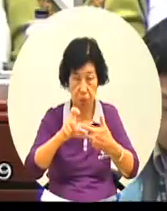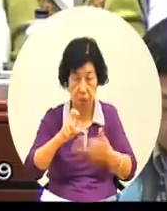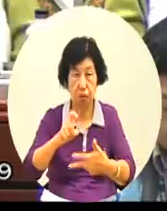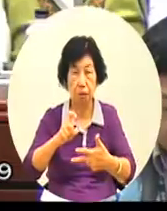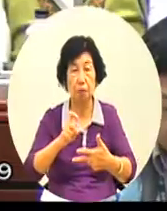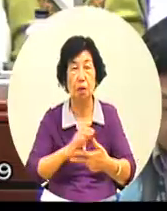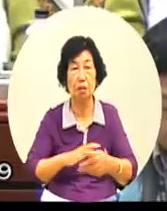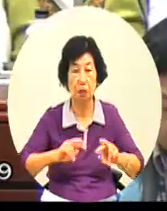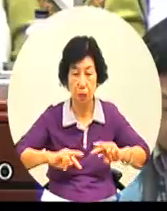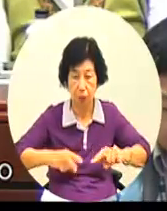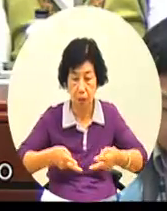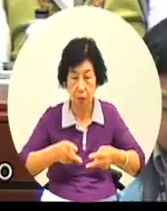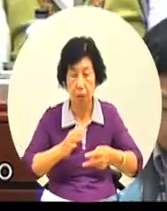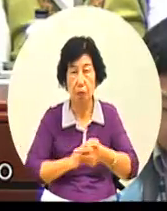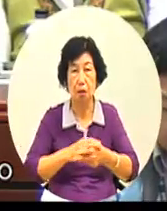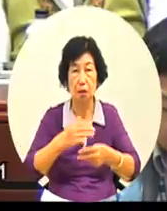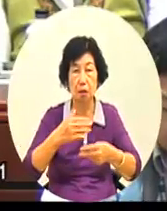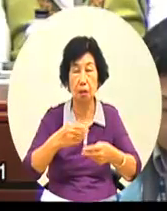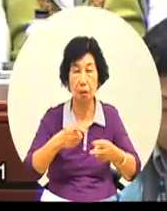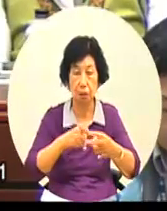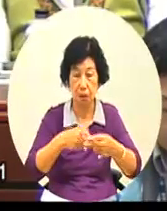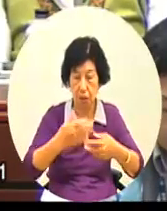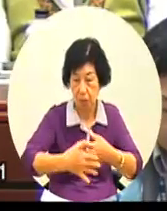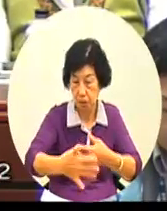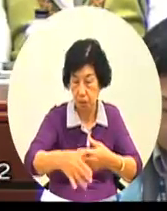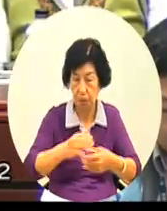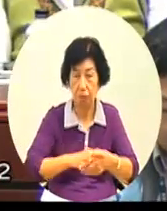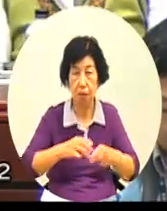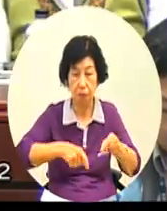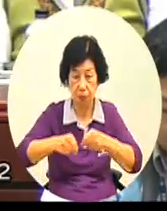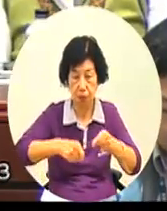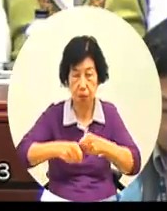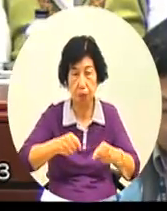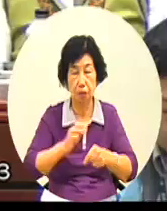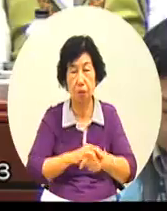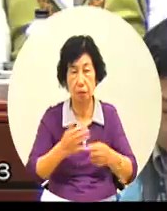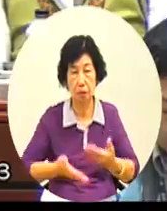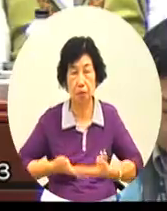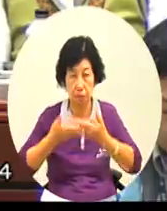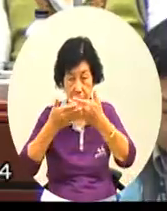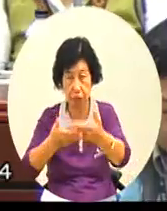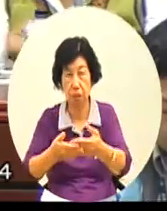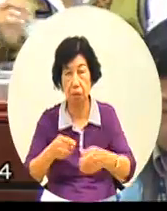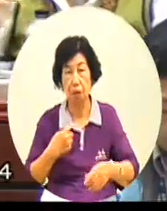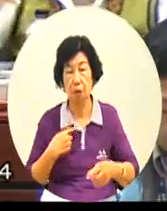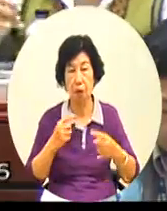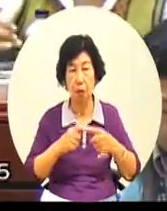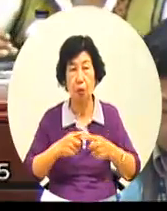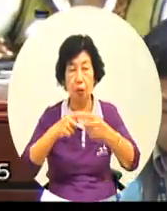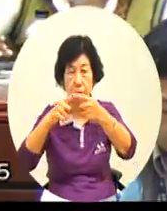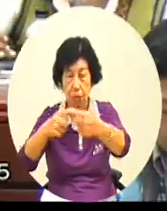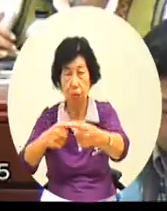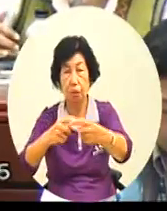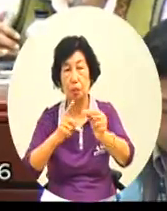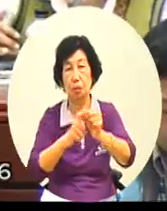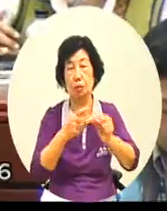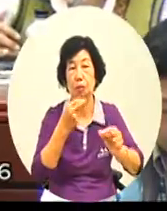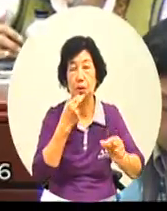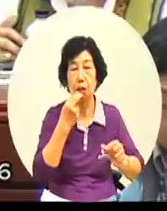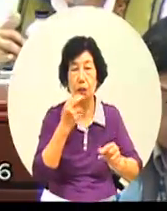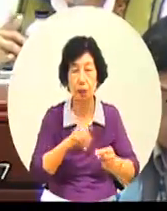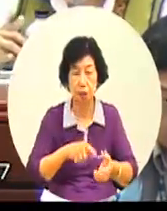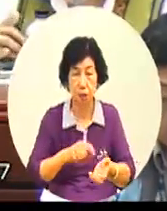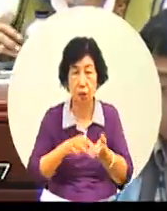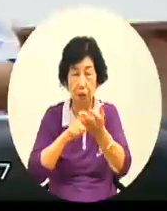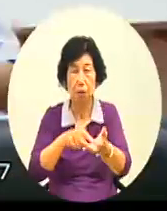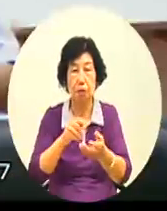划给中央，那我们也会，我个人也会去到中央来跟 以向主委来争取这个经费。 好，谢